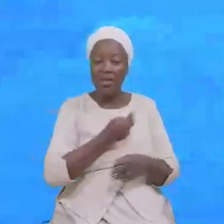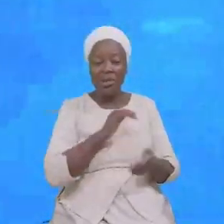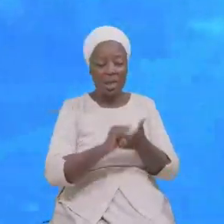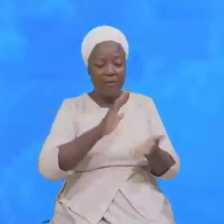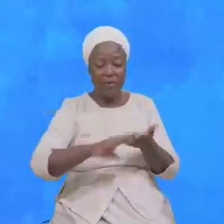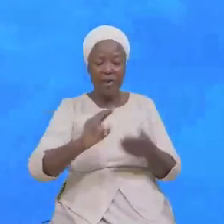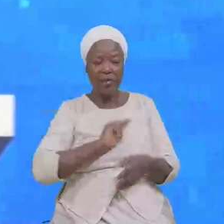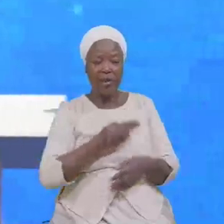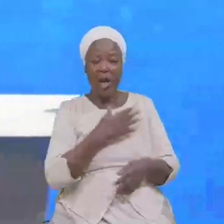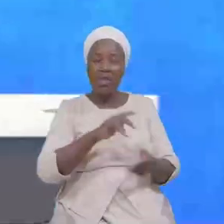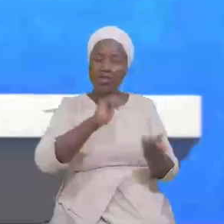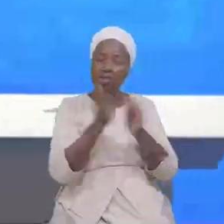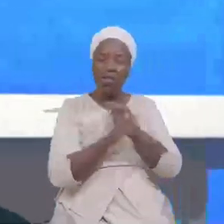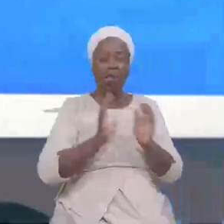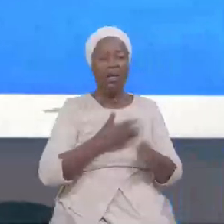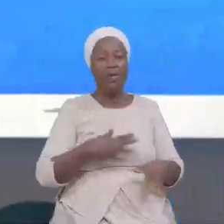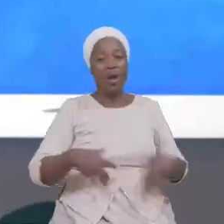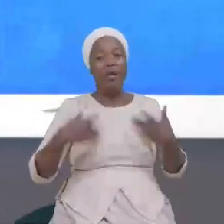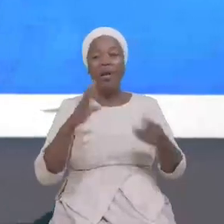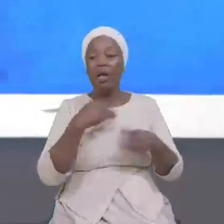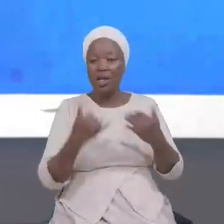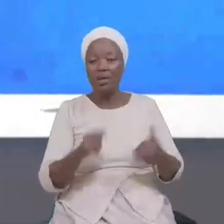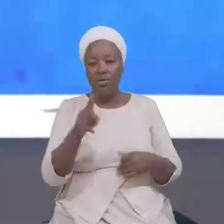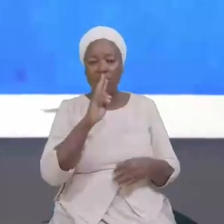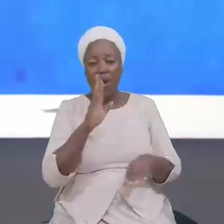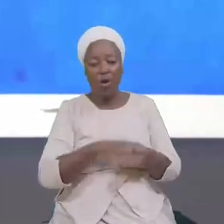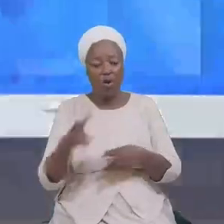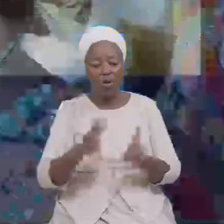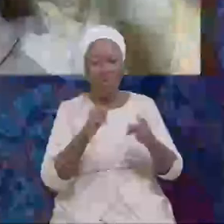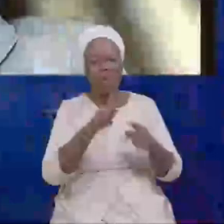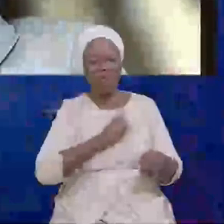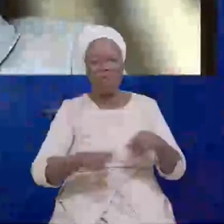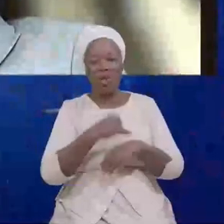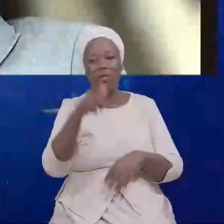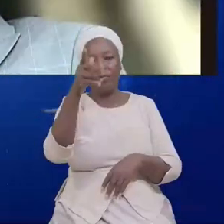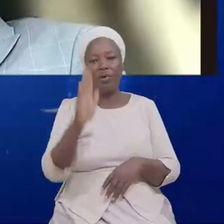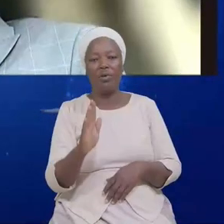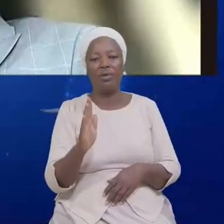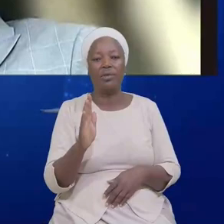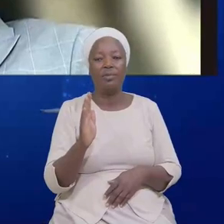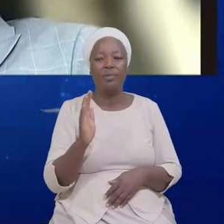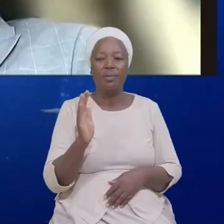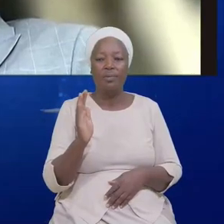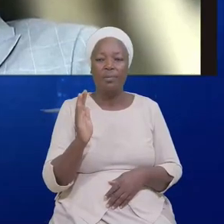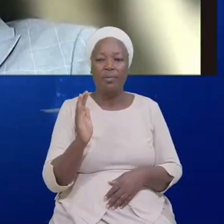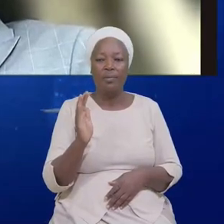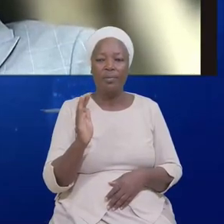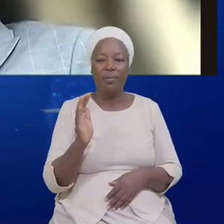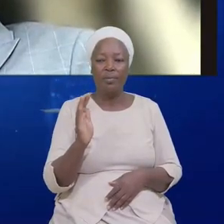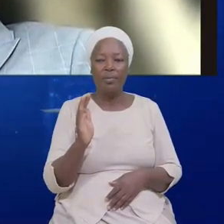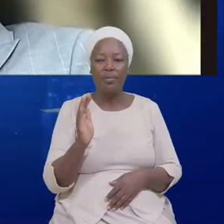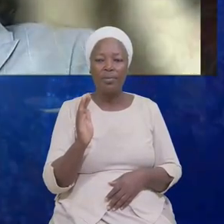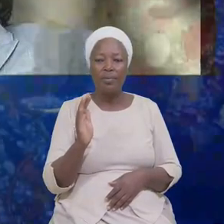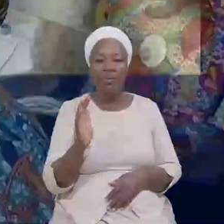qui change nos vies. Et maintenant, tu es sur la voie qui mène au royaume de Dieu.